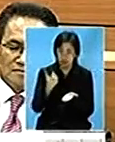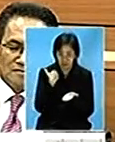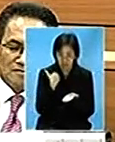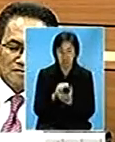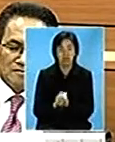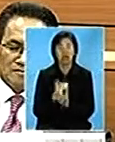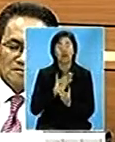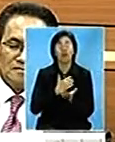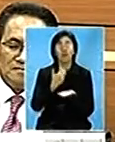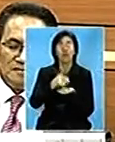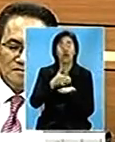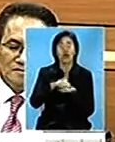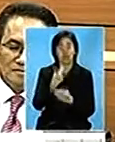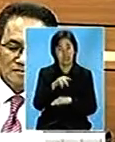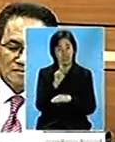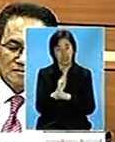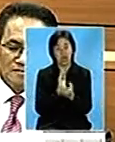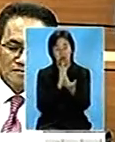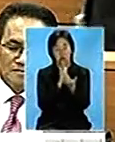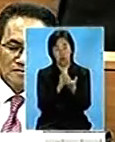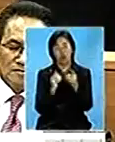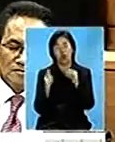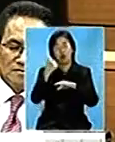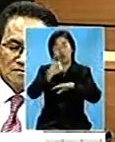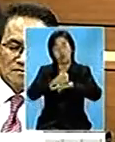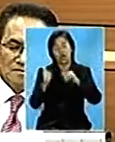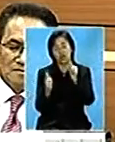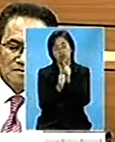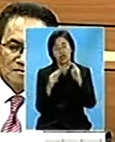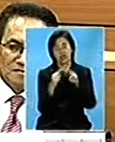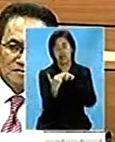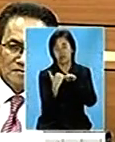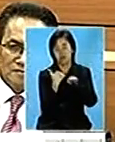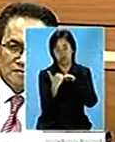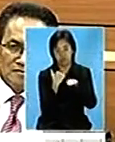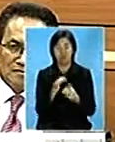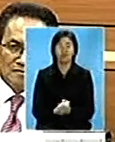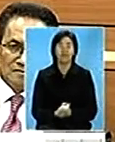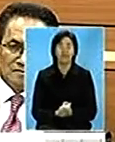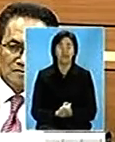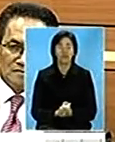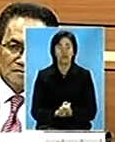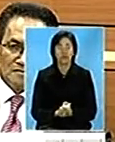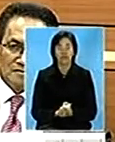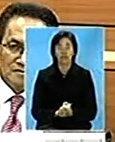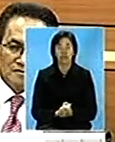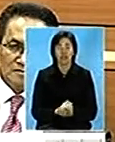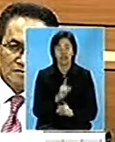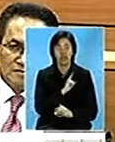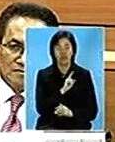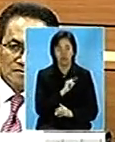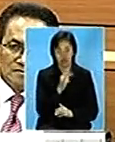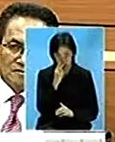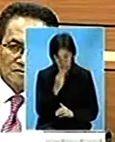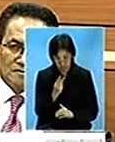เรียนท่านประธานผ่านไปยังท่านรัฐมนตรีช่วยว่าการกระทรวงคมนาคมต้องนะครับติดตามจ